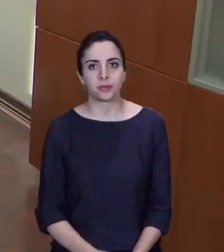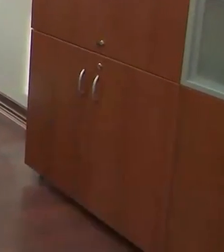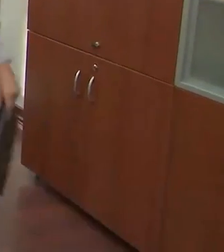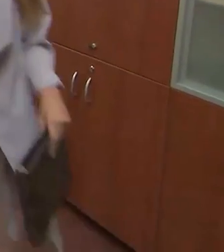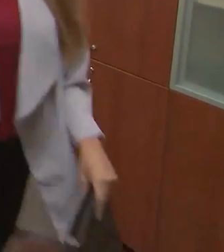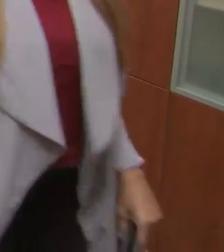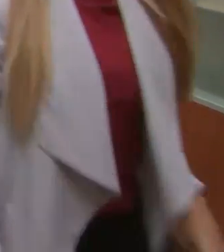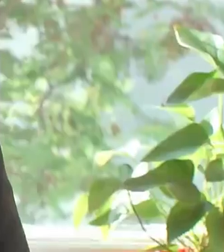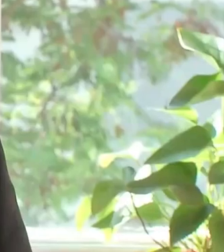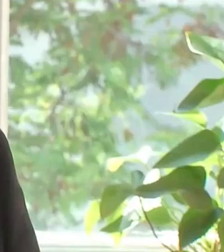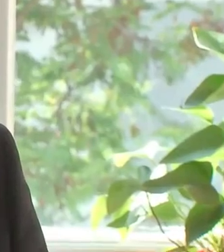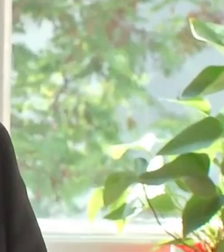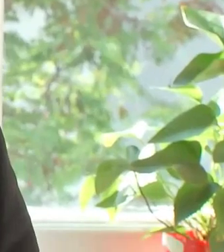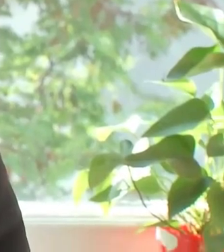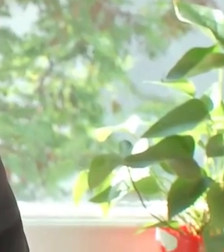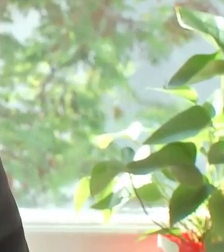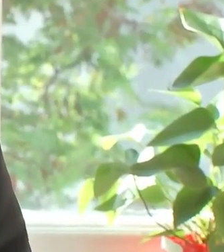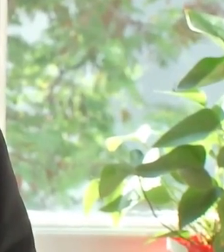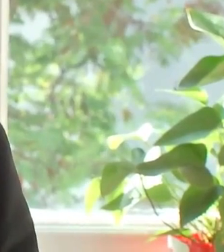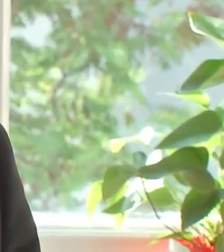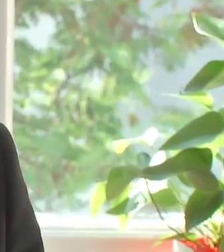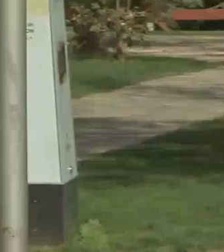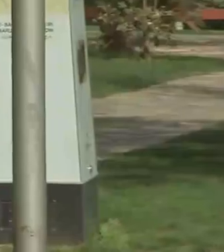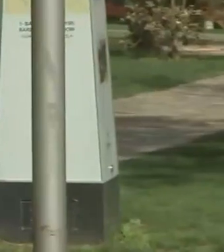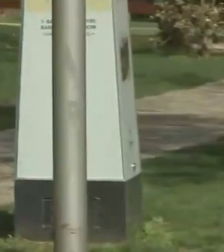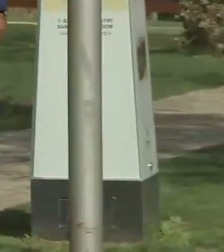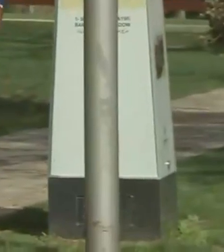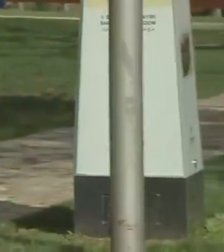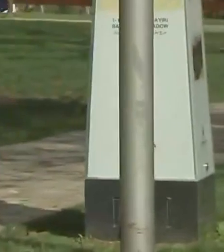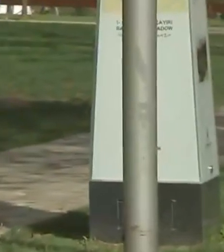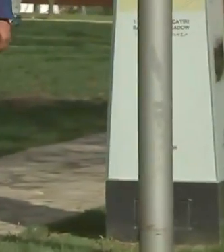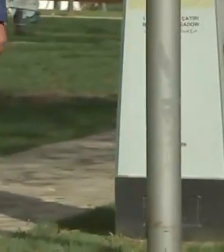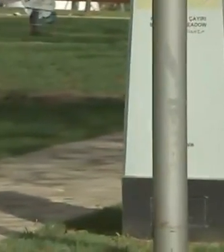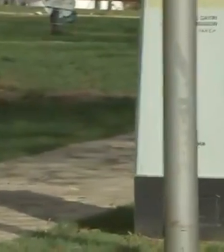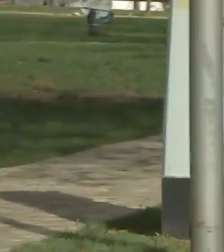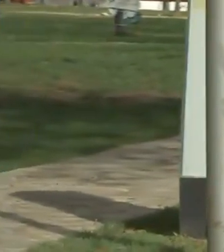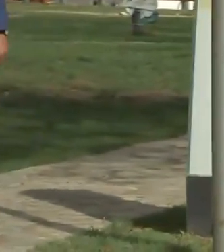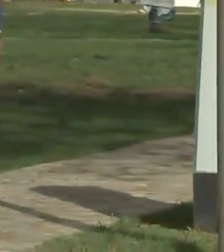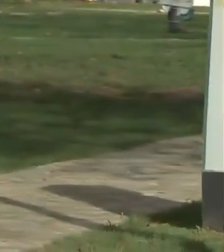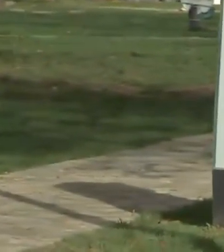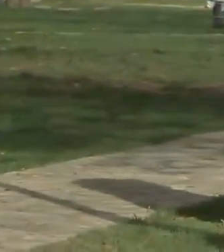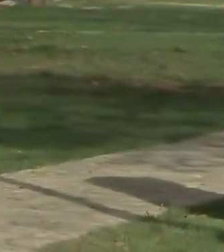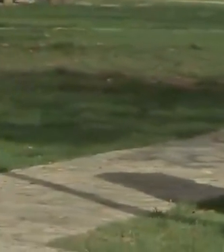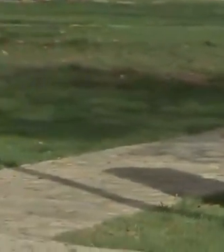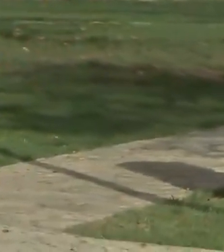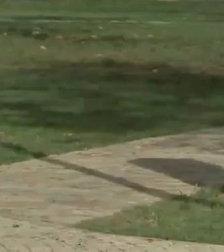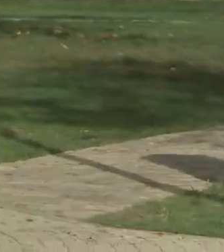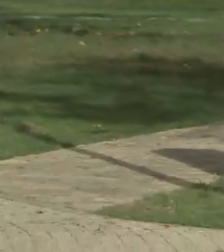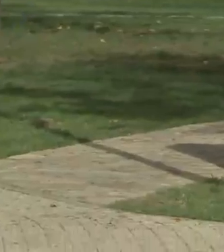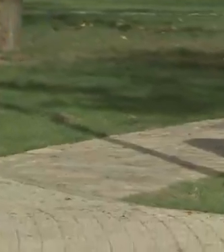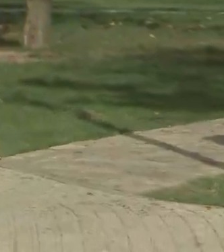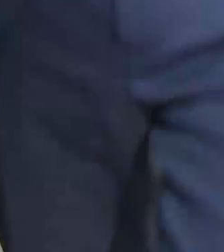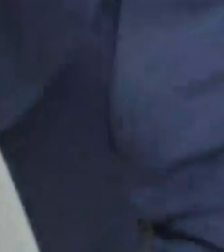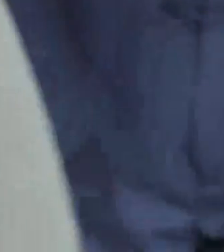gidiyor. Müdür arkasından bakarken çeki avucuna vuruyor. Kır saçlarını ıslatıp geriye doğru taramış. Zehra dere kenarındaki